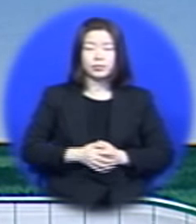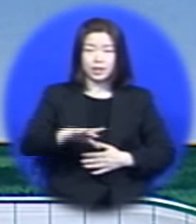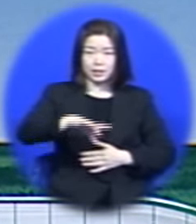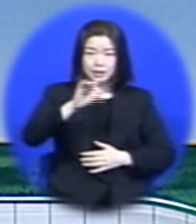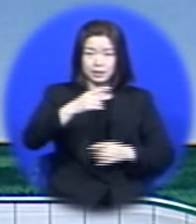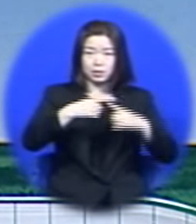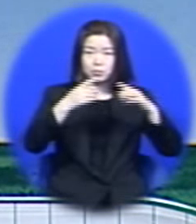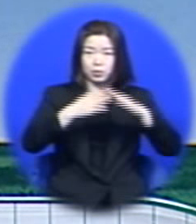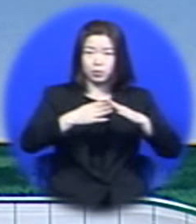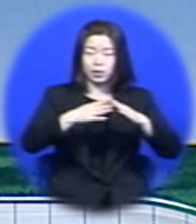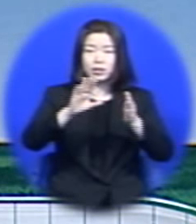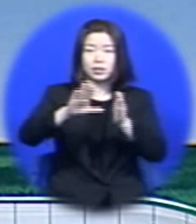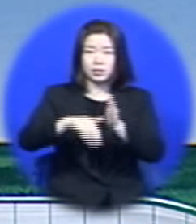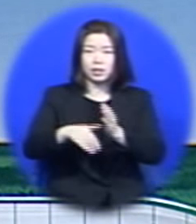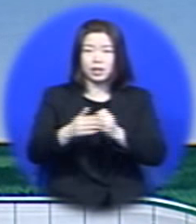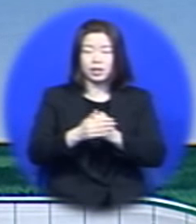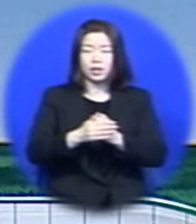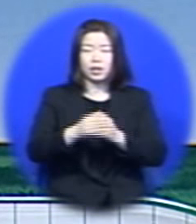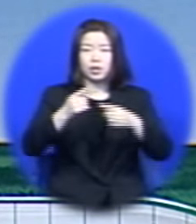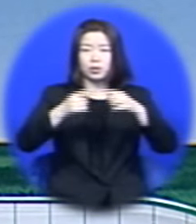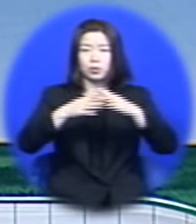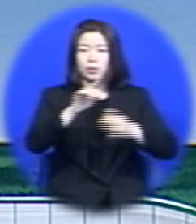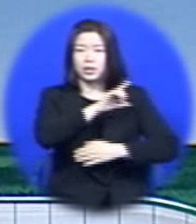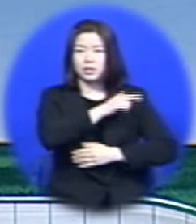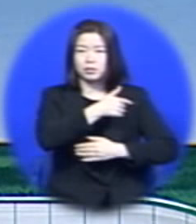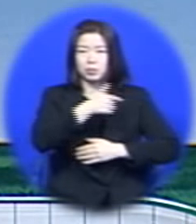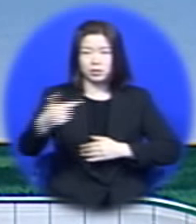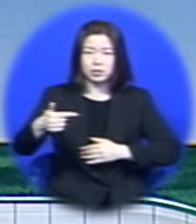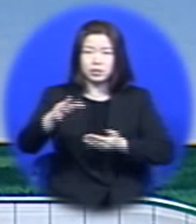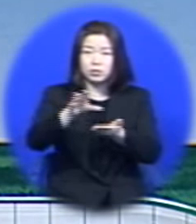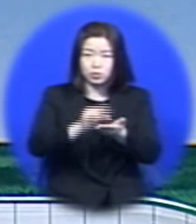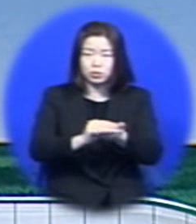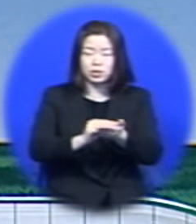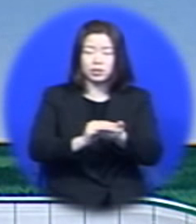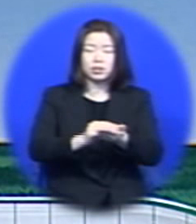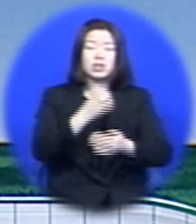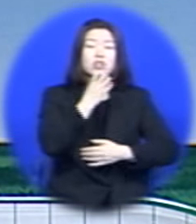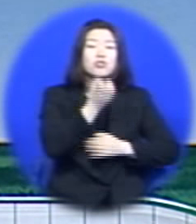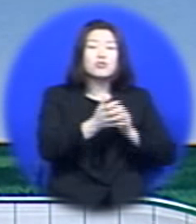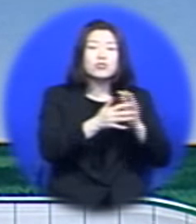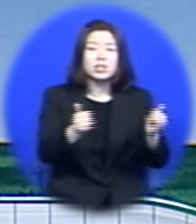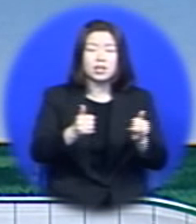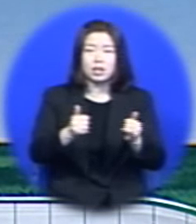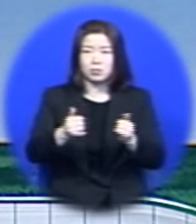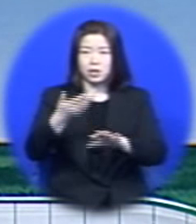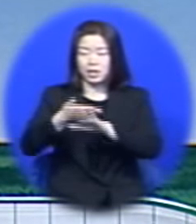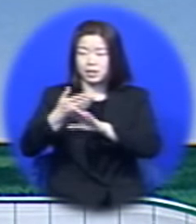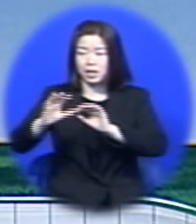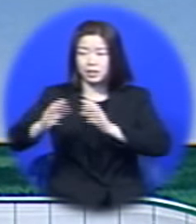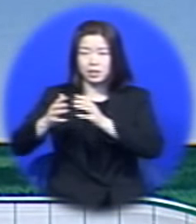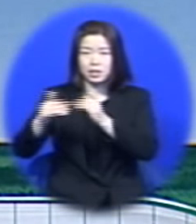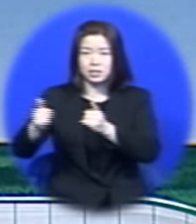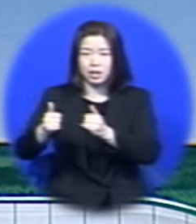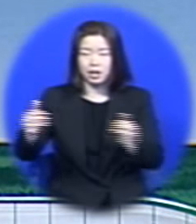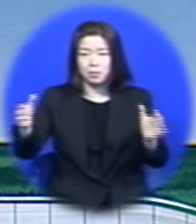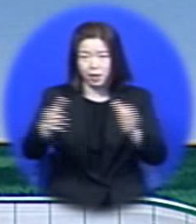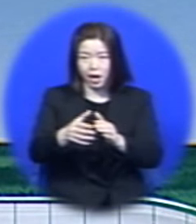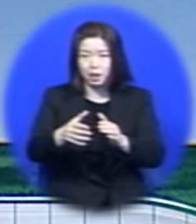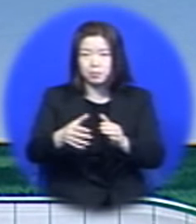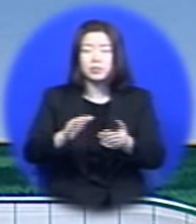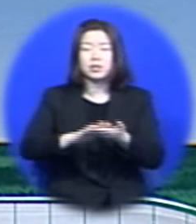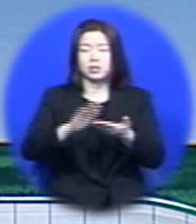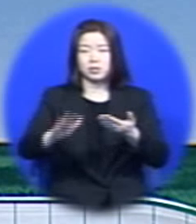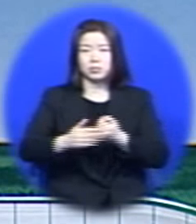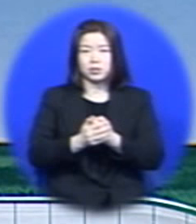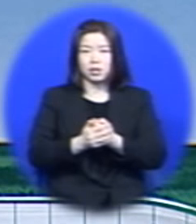초대교회 당시에 교회의 가장 큰 숙제는 유대인과 이방인들의 연합의 문제였습니다. 유대인과 이방인은